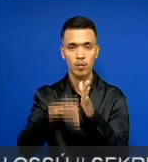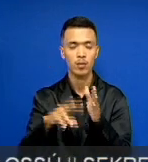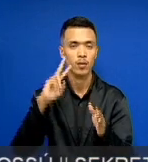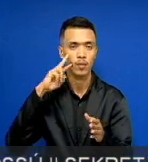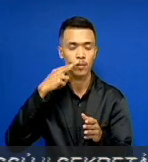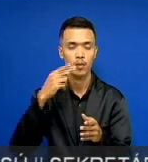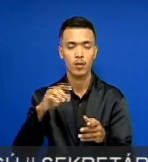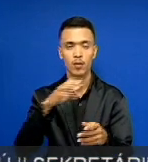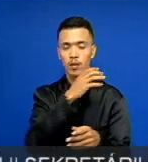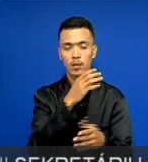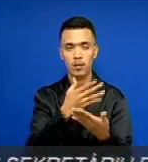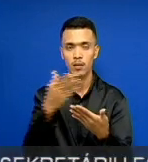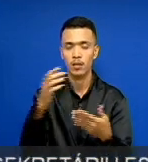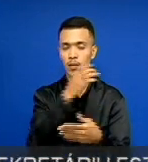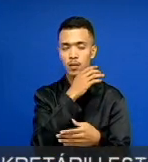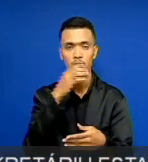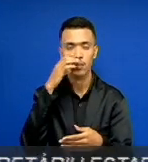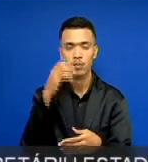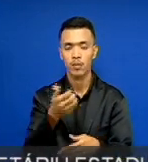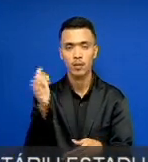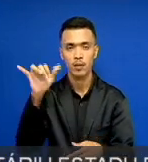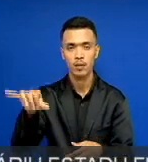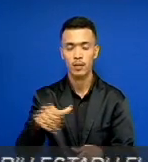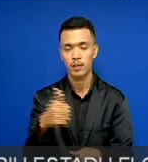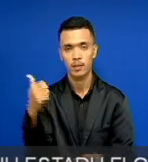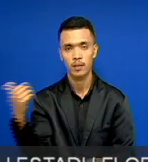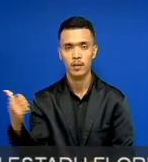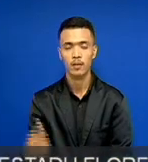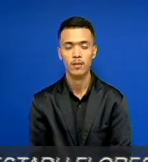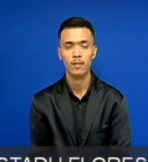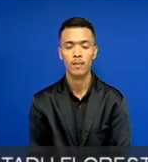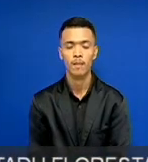produto agrikula sirselu husilauten julius cesas ba ertateli.